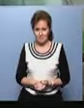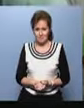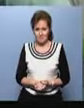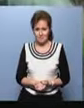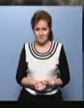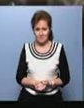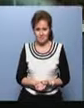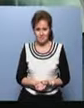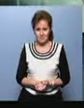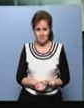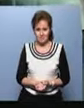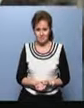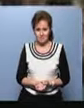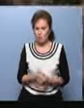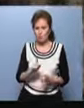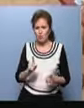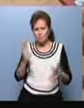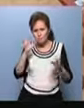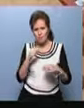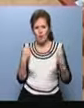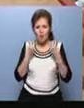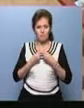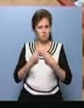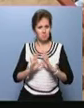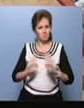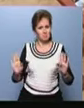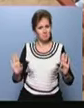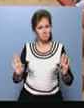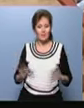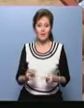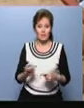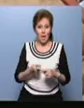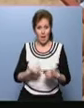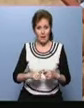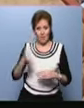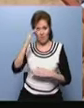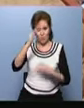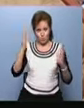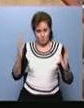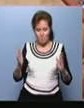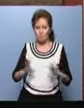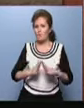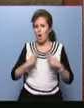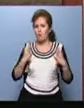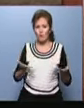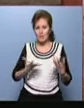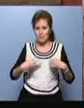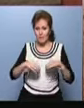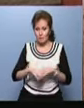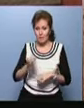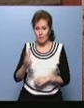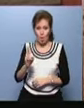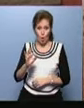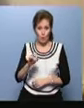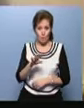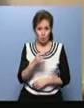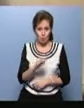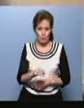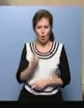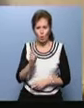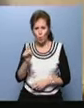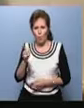такая у нас. Вот. А что попало, не уденешь. На этом фотопано вся большая семья Натальи Карепановой. Кто есть кто и сама уже